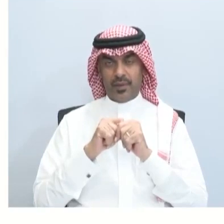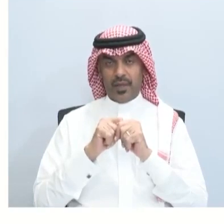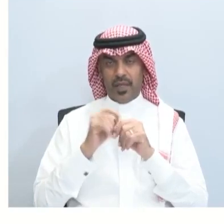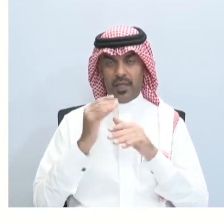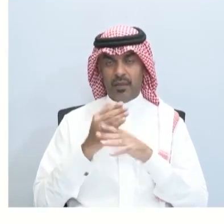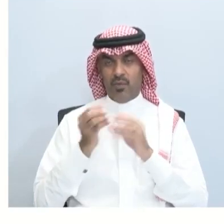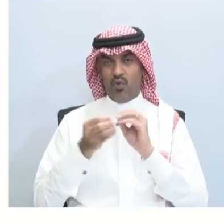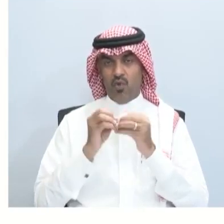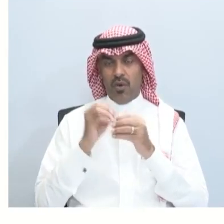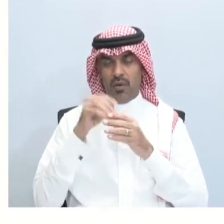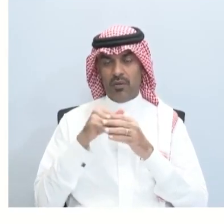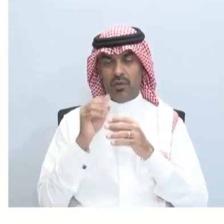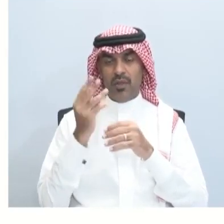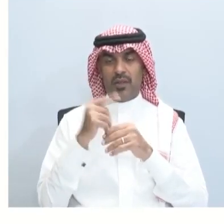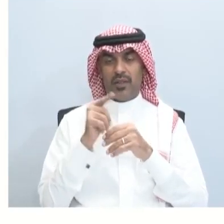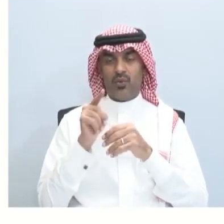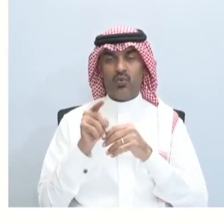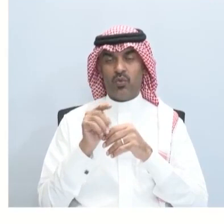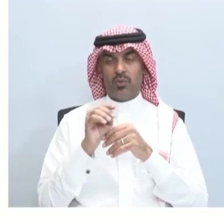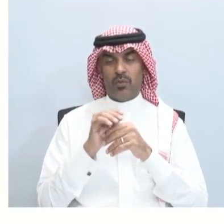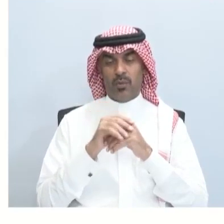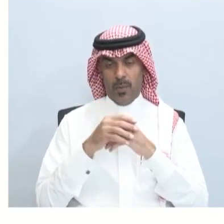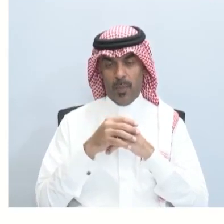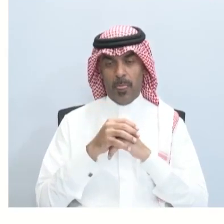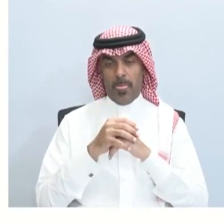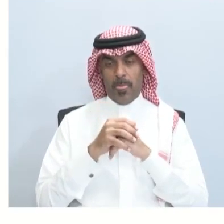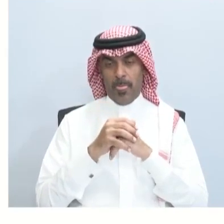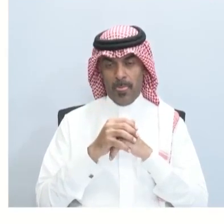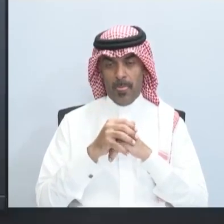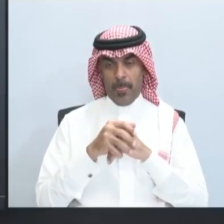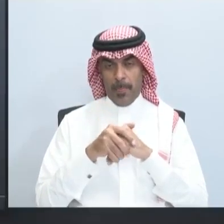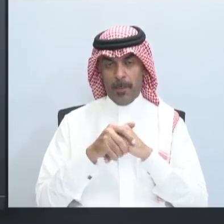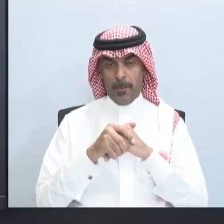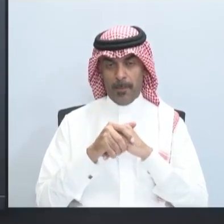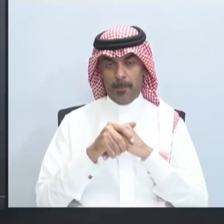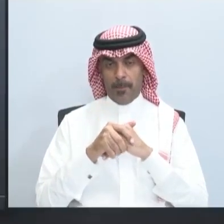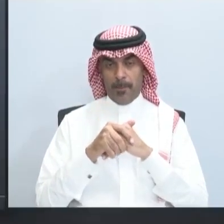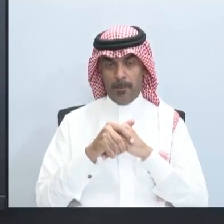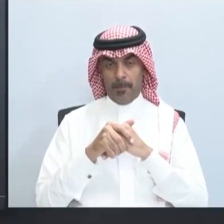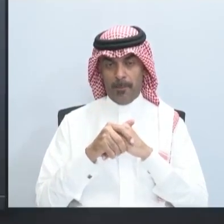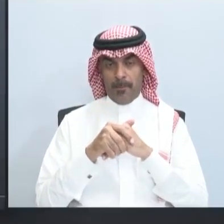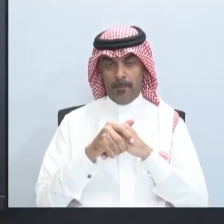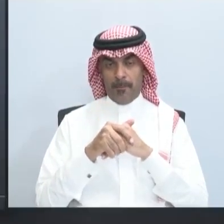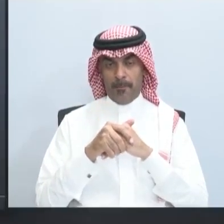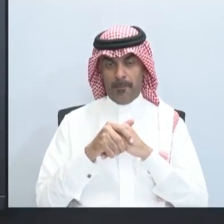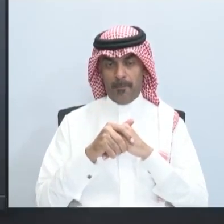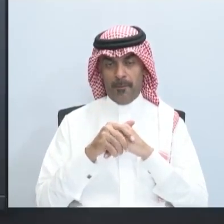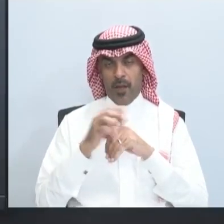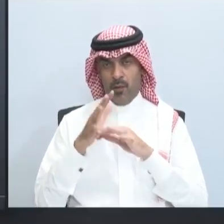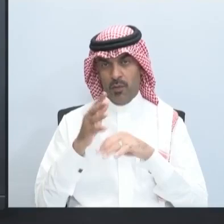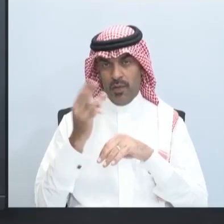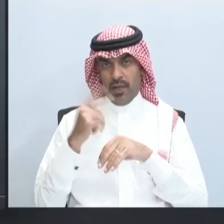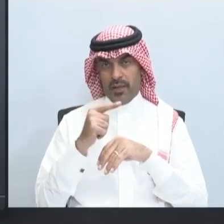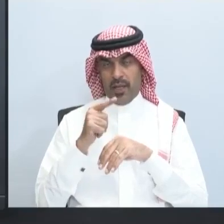العدد 13 من ضمن الحلول الحلول هي قيم سين اقل من او تساوي الثلاثه عشر يعني الثلاثه عشر